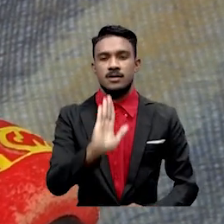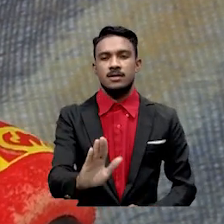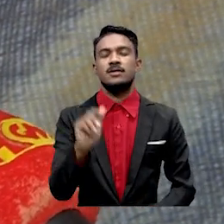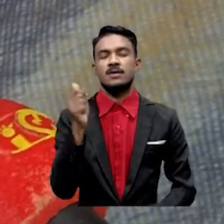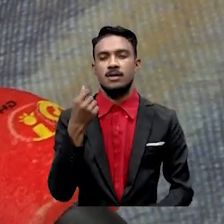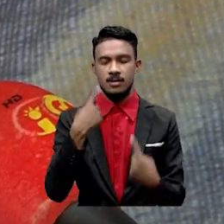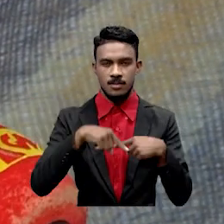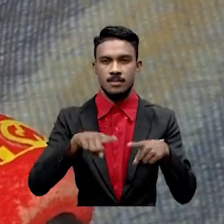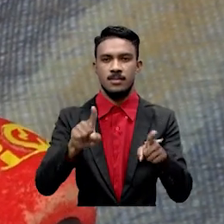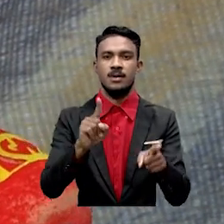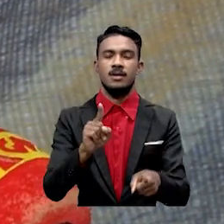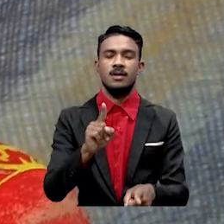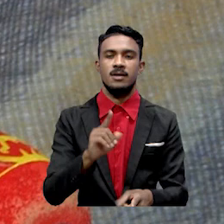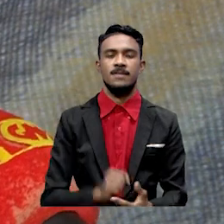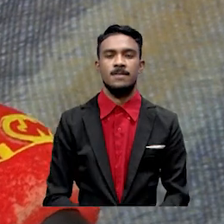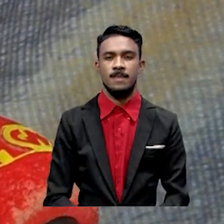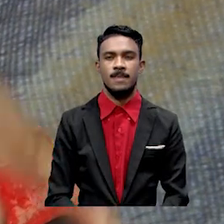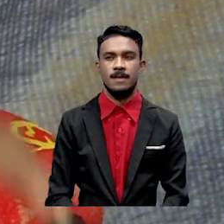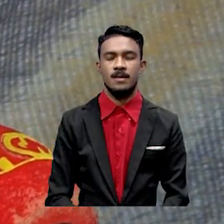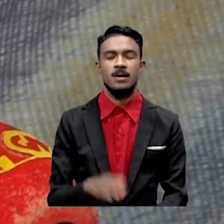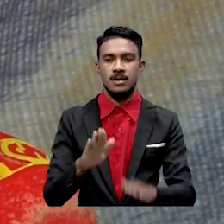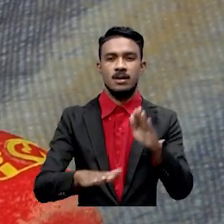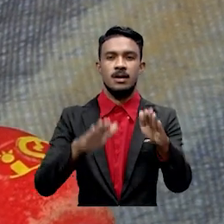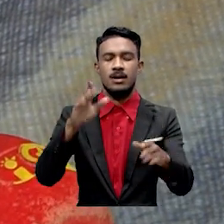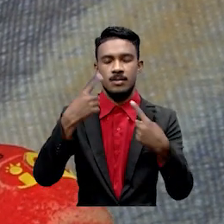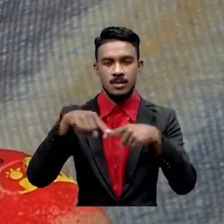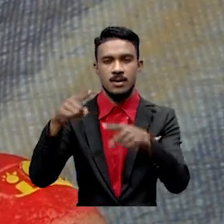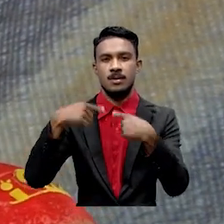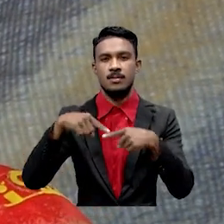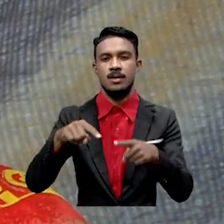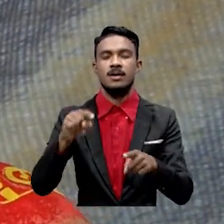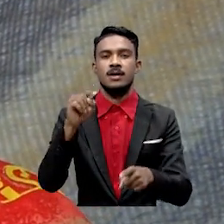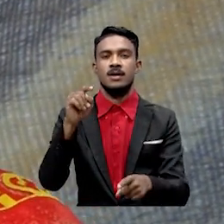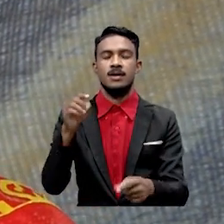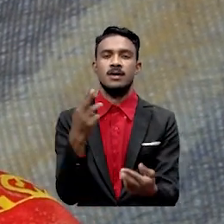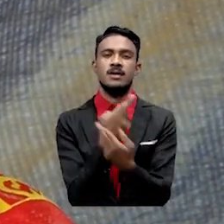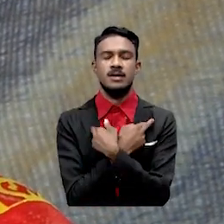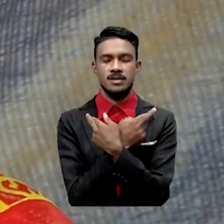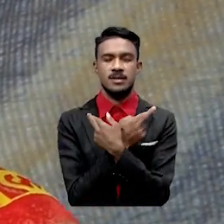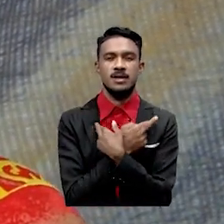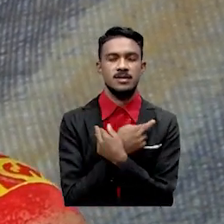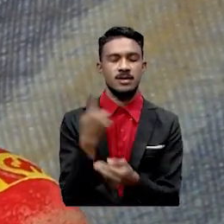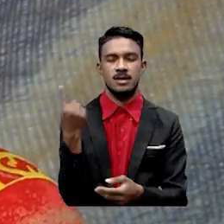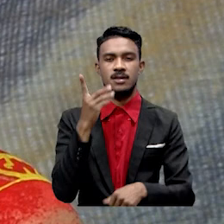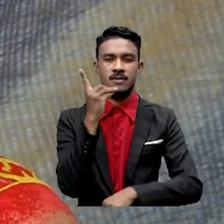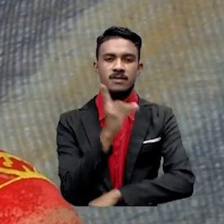to la to he ni ine ni da dari iste ine ba ne pa dari iste